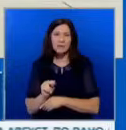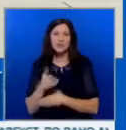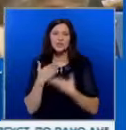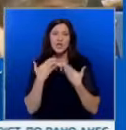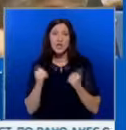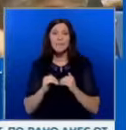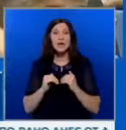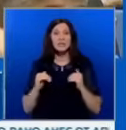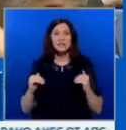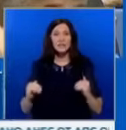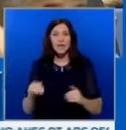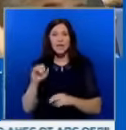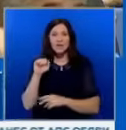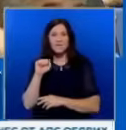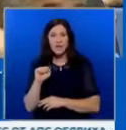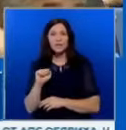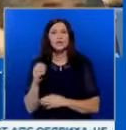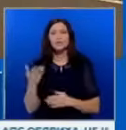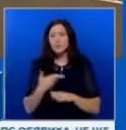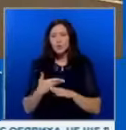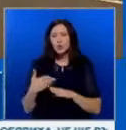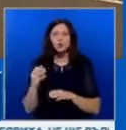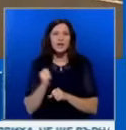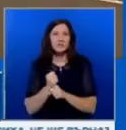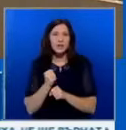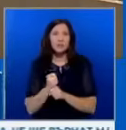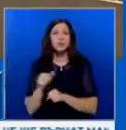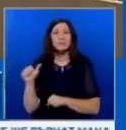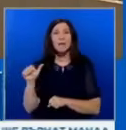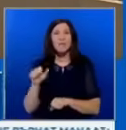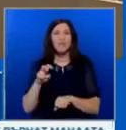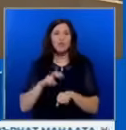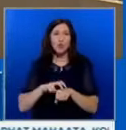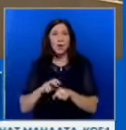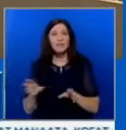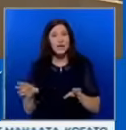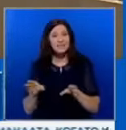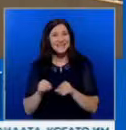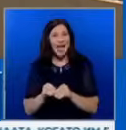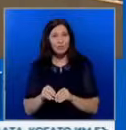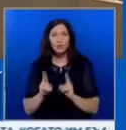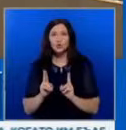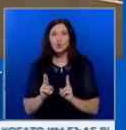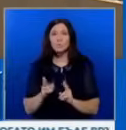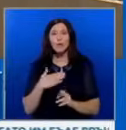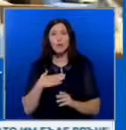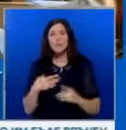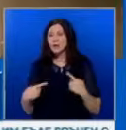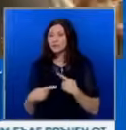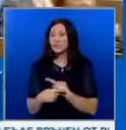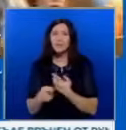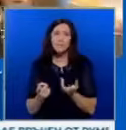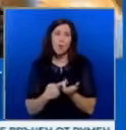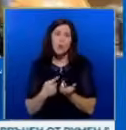няма разцепление в партията, че продължават да работят с Ахмед Доган заедно и че е нормално да има разминавания по